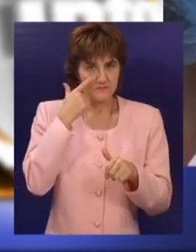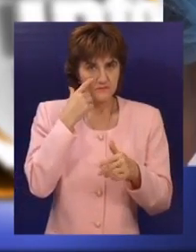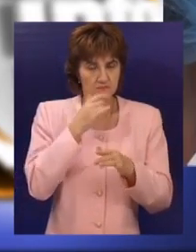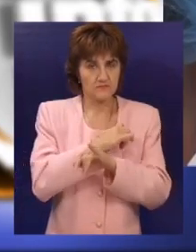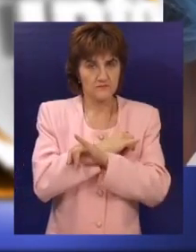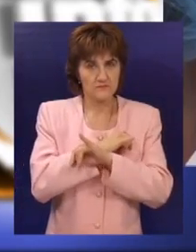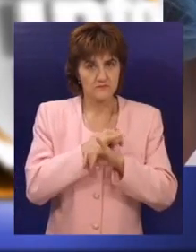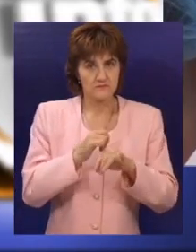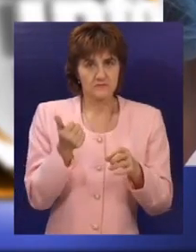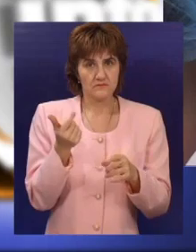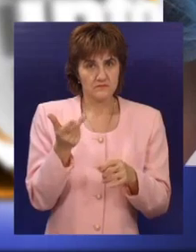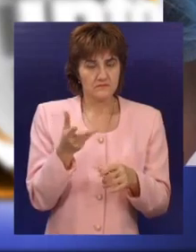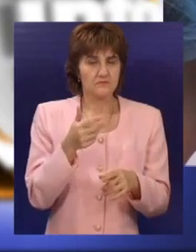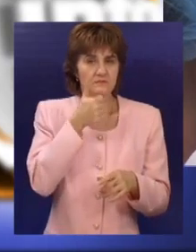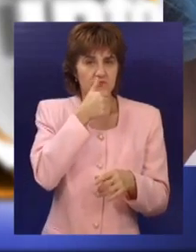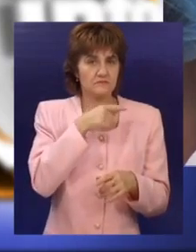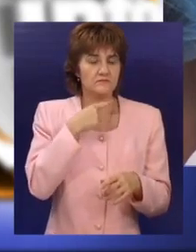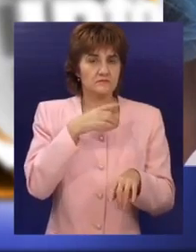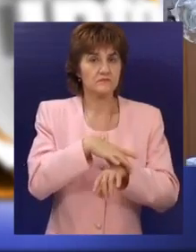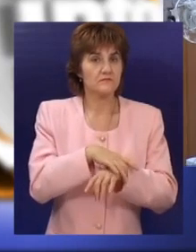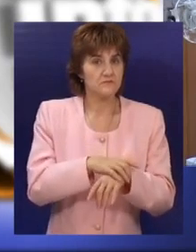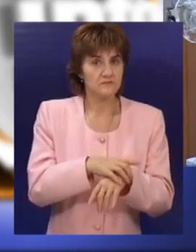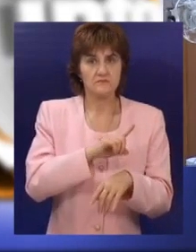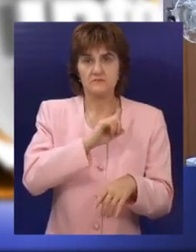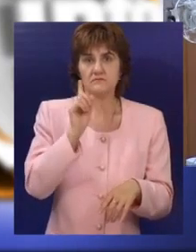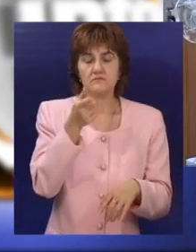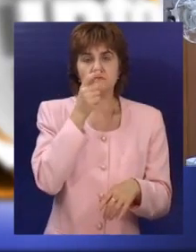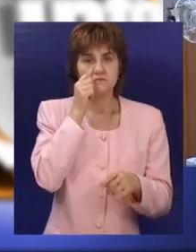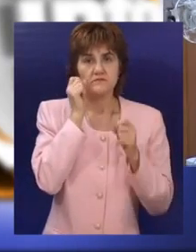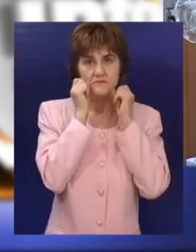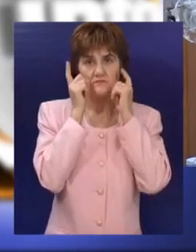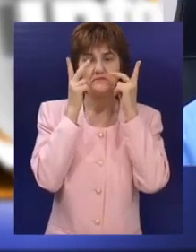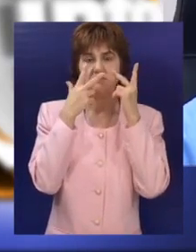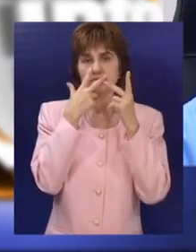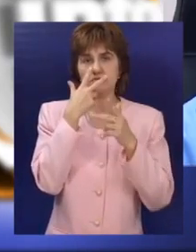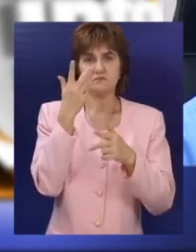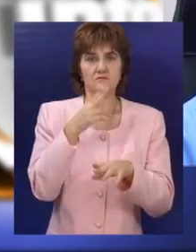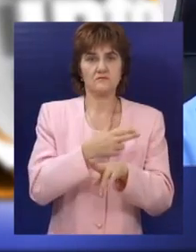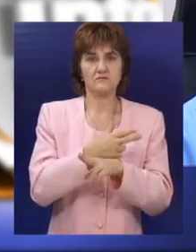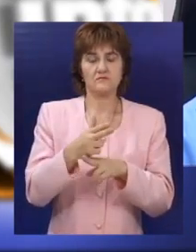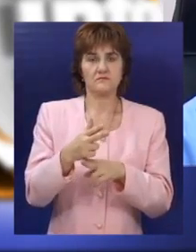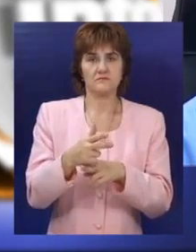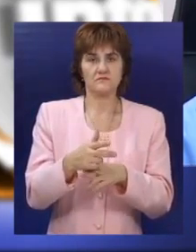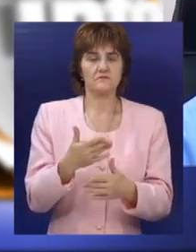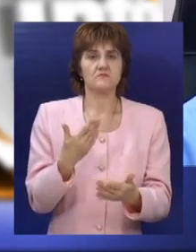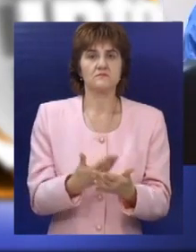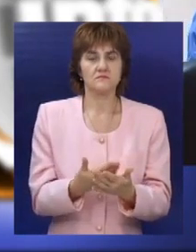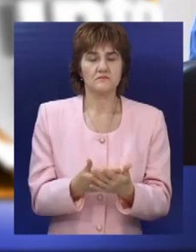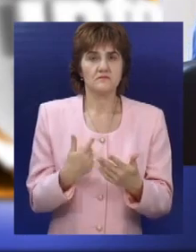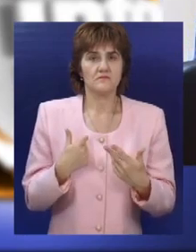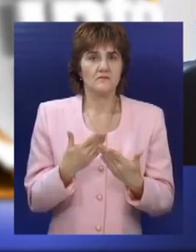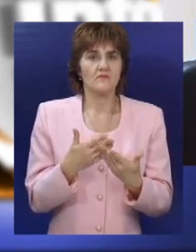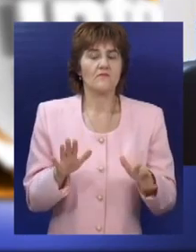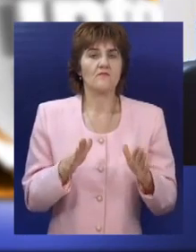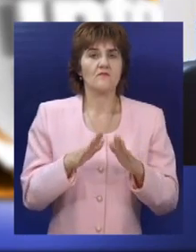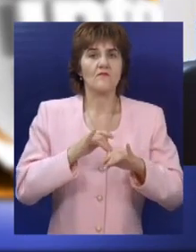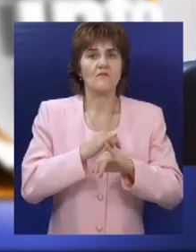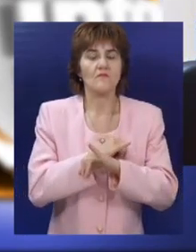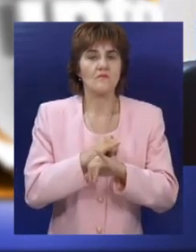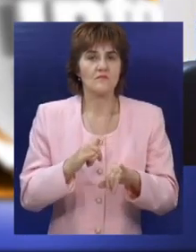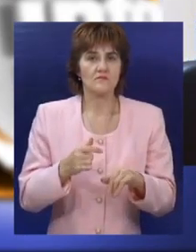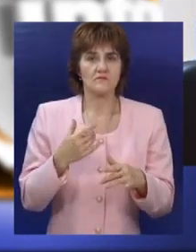uzmu maha, kao što i sam doktor kaže... Ljudi u Srbiji će progledati. Pacijent je nakon operacije odmah osjetio veliki